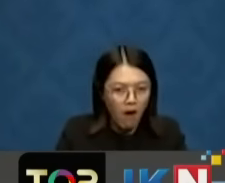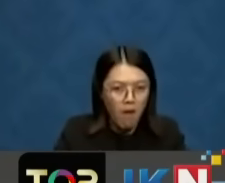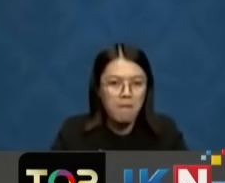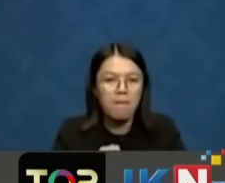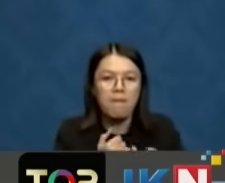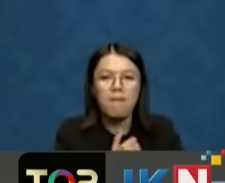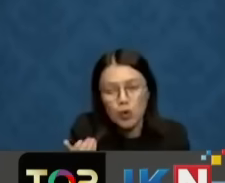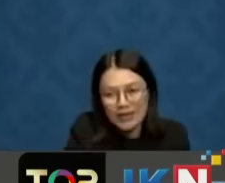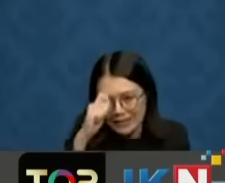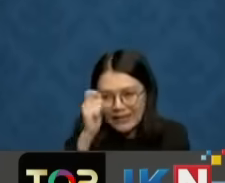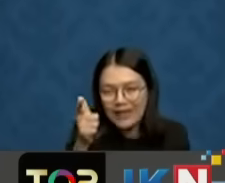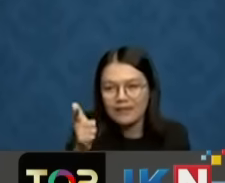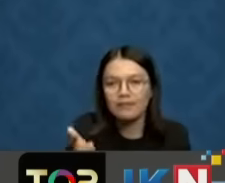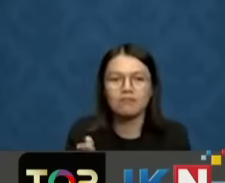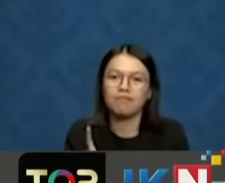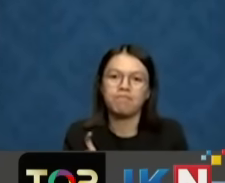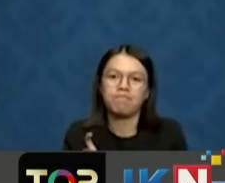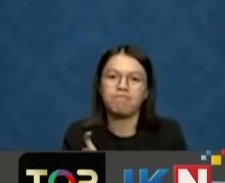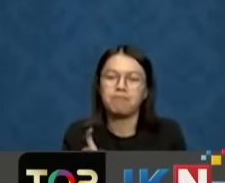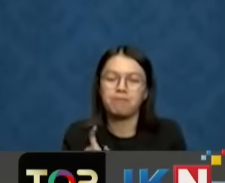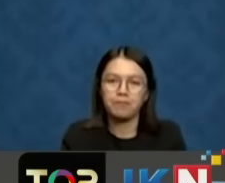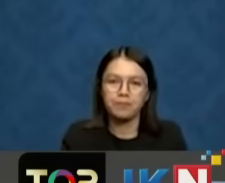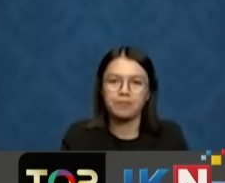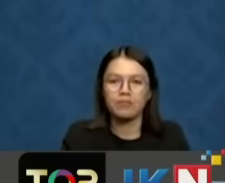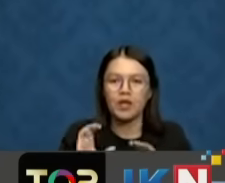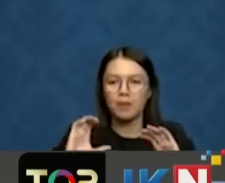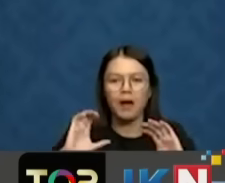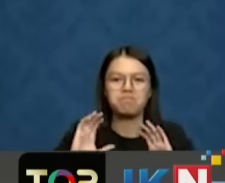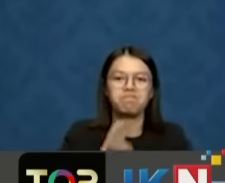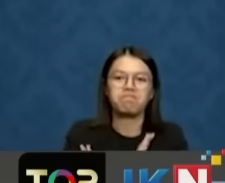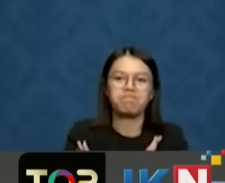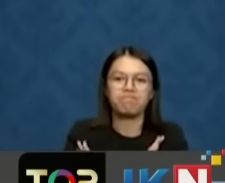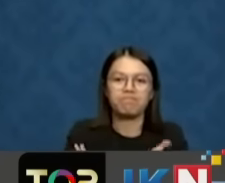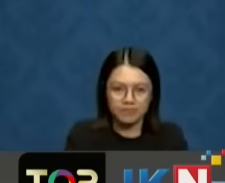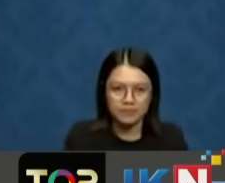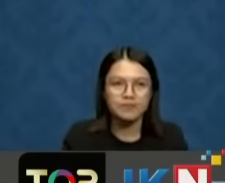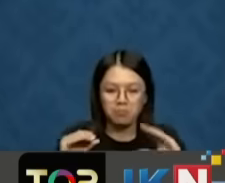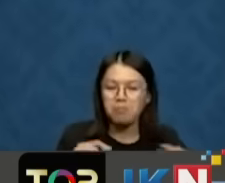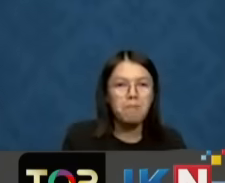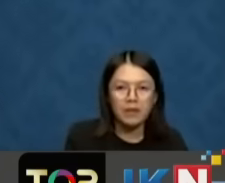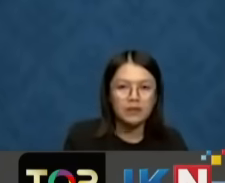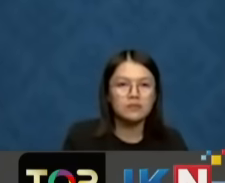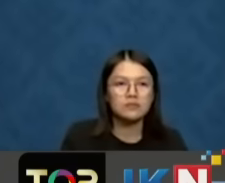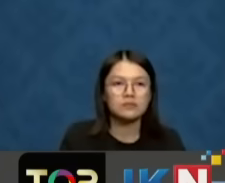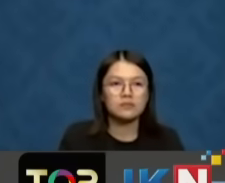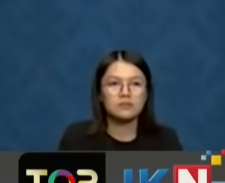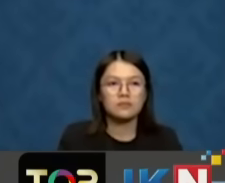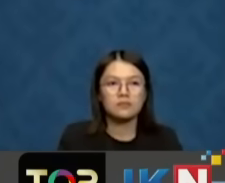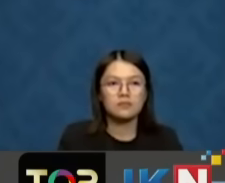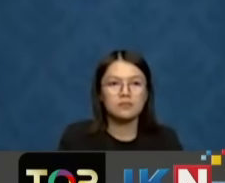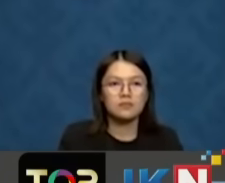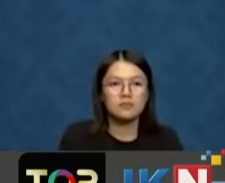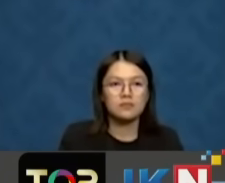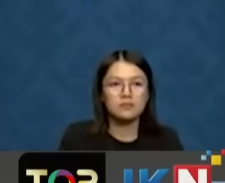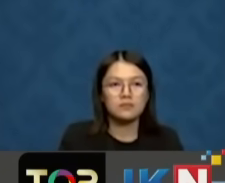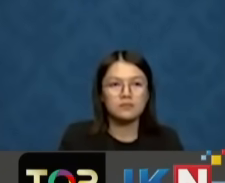ะไม่เกิดขึ้นในอนาคตกับประเทศเรานะครับประเด็นทางการเมืองนั้นอาจารย์วีระมองว่า 1. เนื่องจากโคร